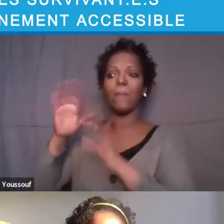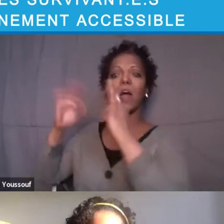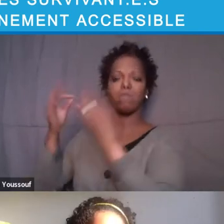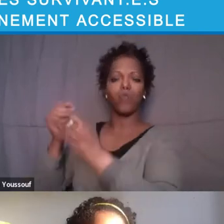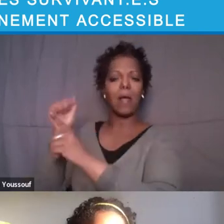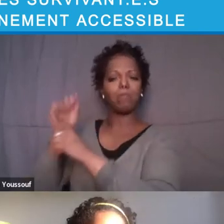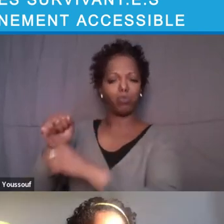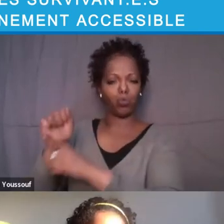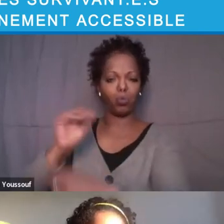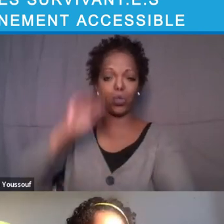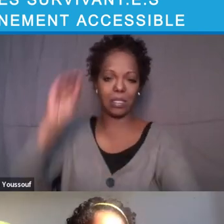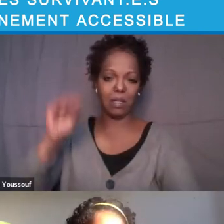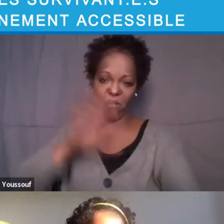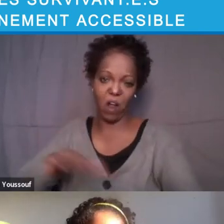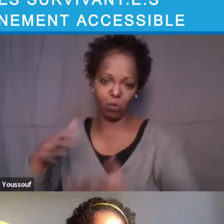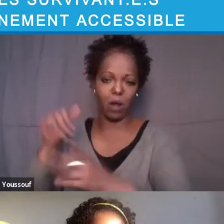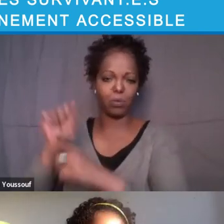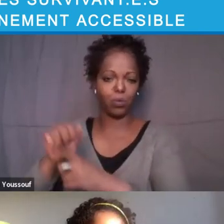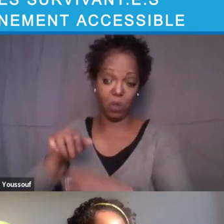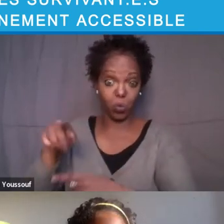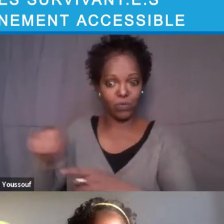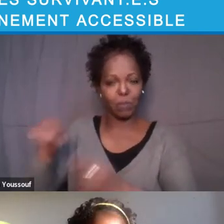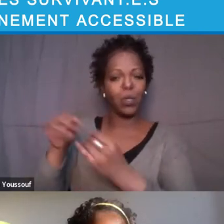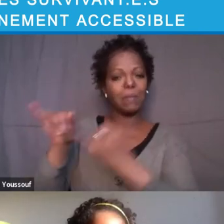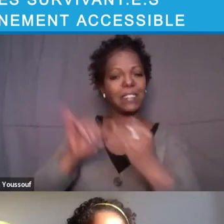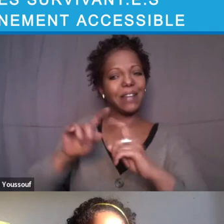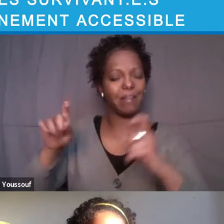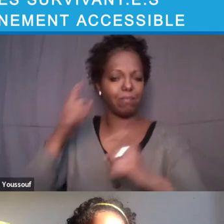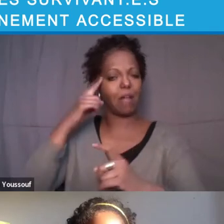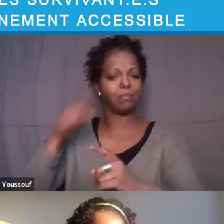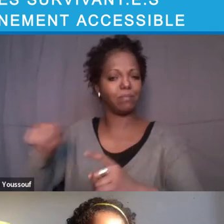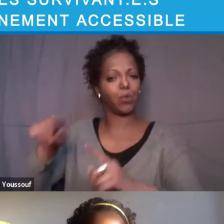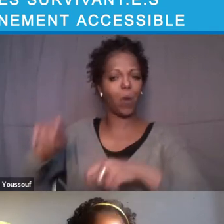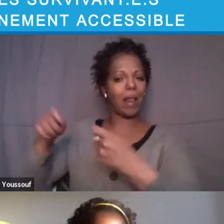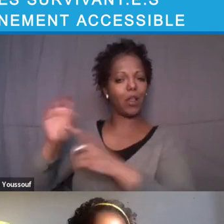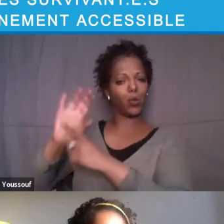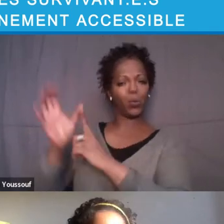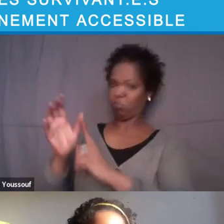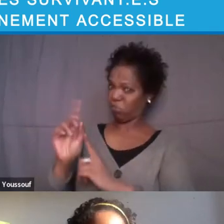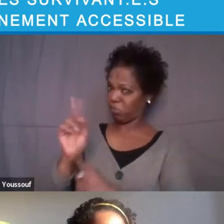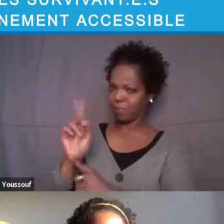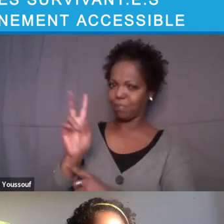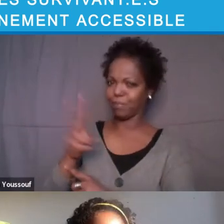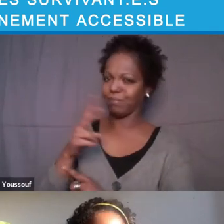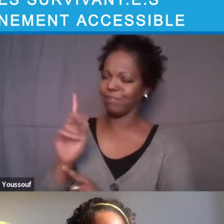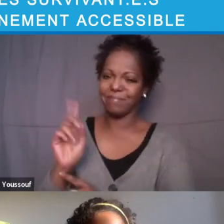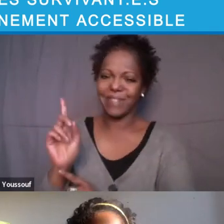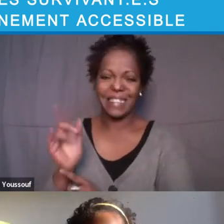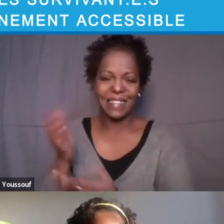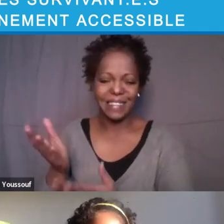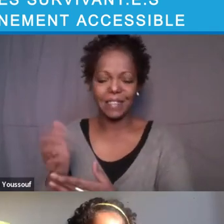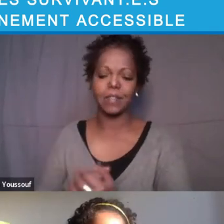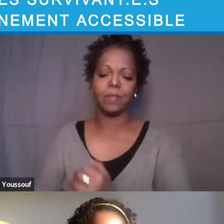enfants-là se rendent compte que ce n'est pas normal qu'ils soient abusés sexuellement par les parents. Donc, parce qu'eux autres, ils ont